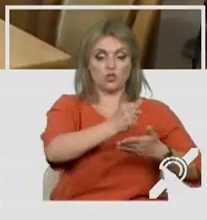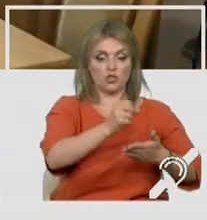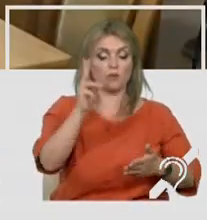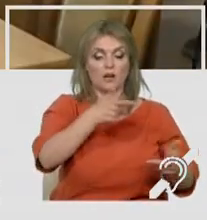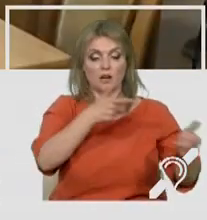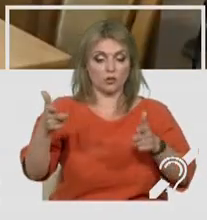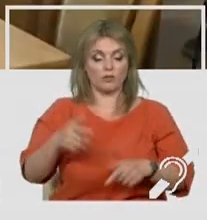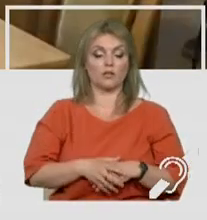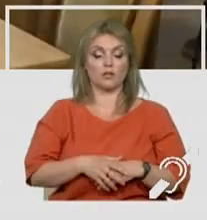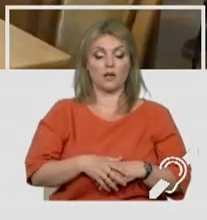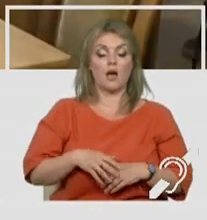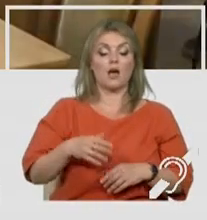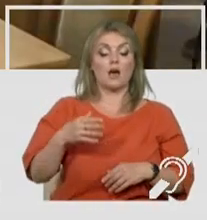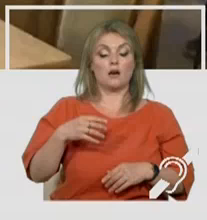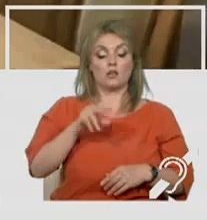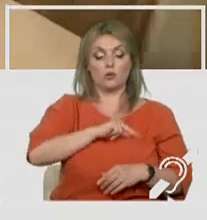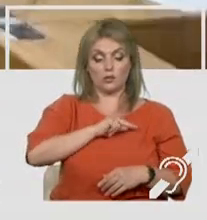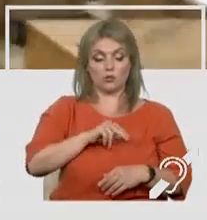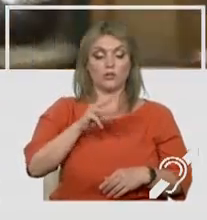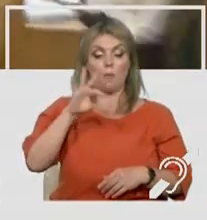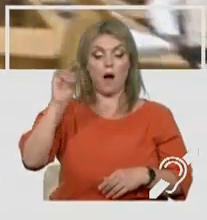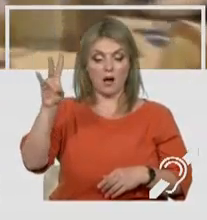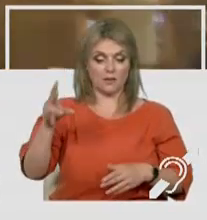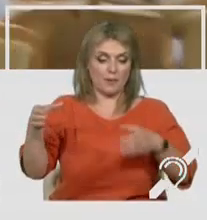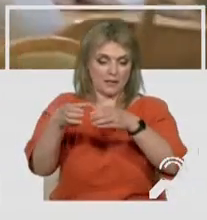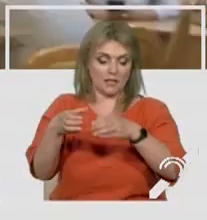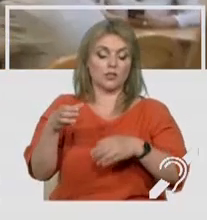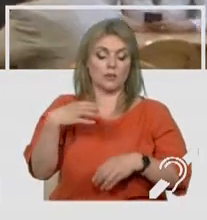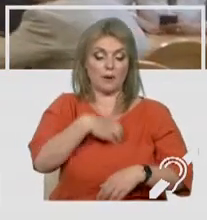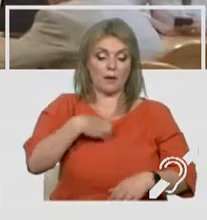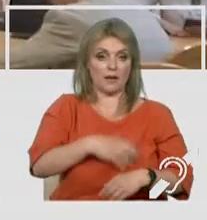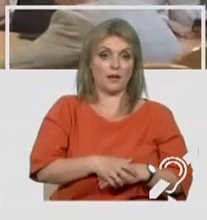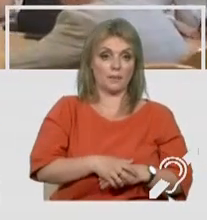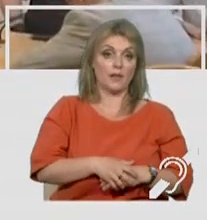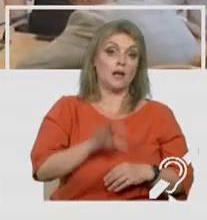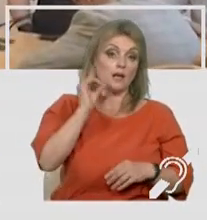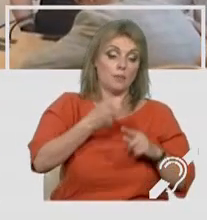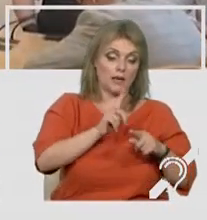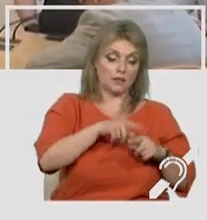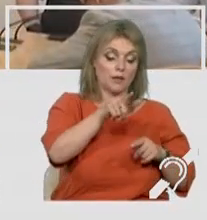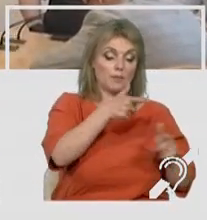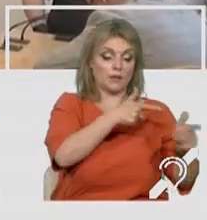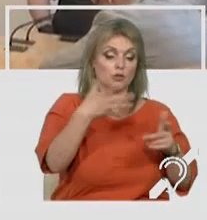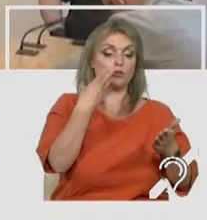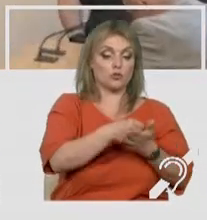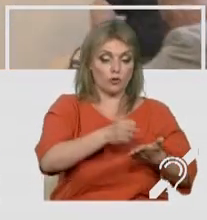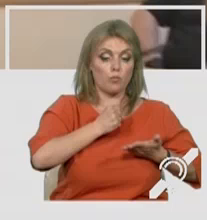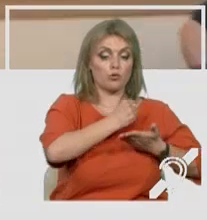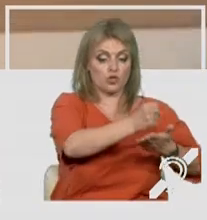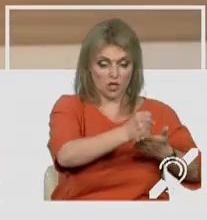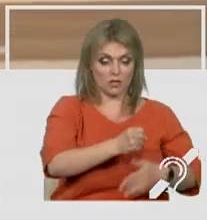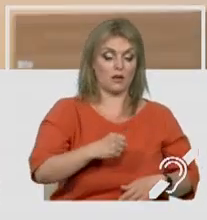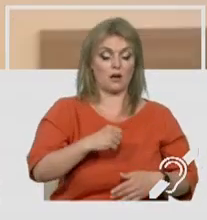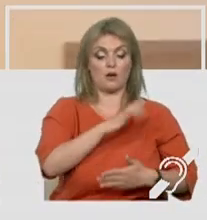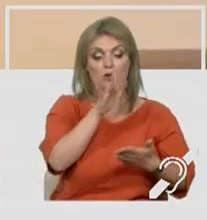primărie, consilierii PAS și-au elaborat propriul proiect, iar președintele fracțiunii PSRM, Adrian Lebedinski, a precizat pentru TVR